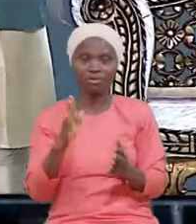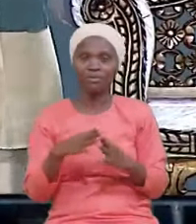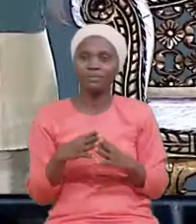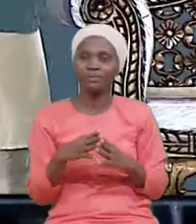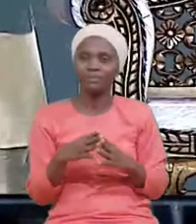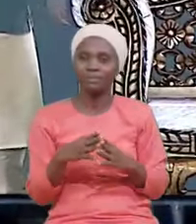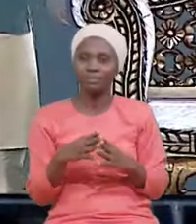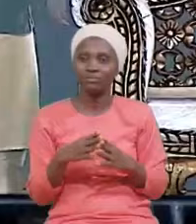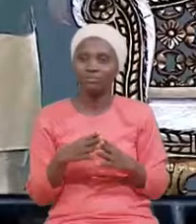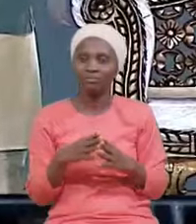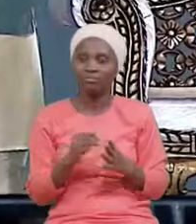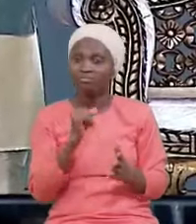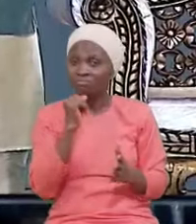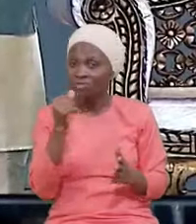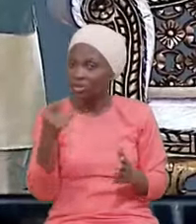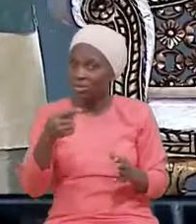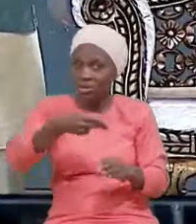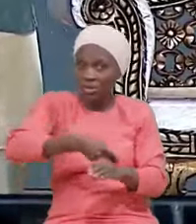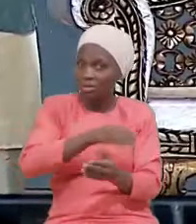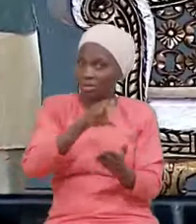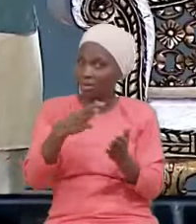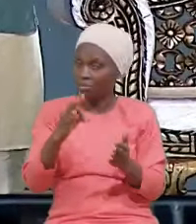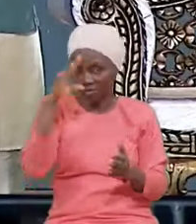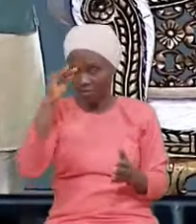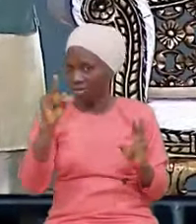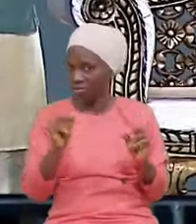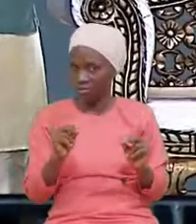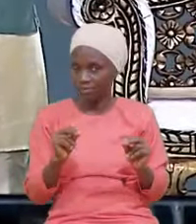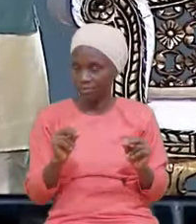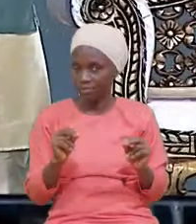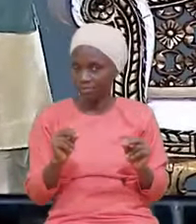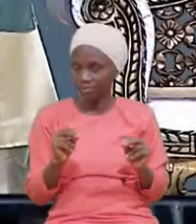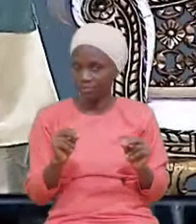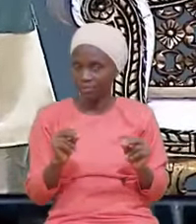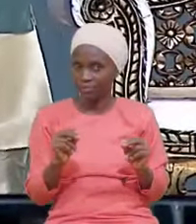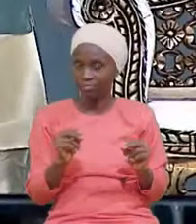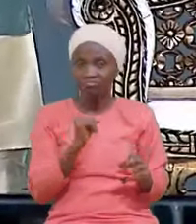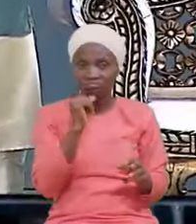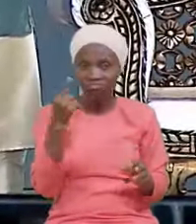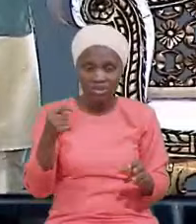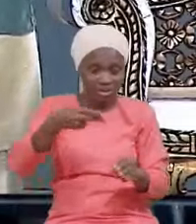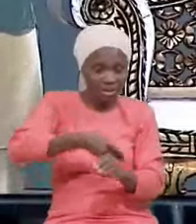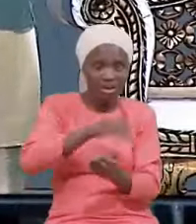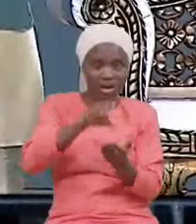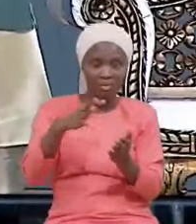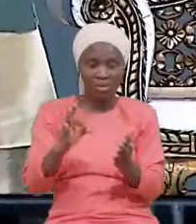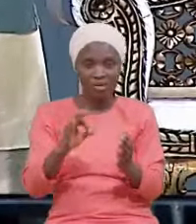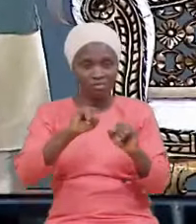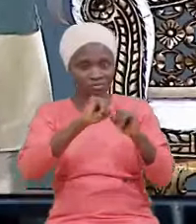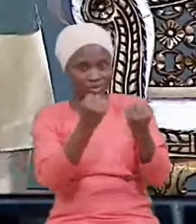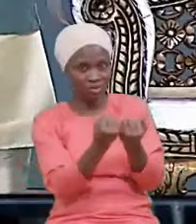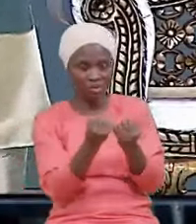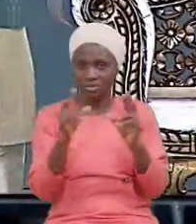గొర్రెపిల్ల. Not the lamb of man. ఇది మానవ గొర్రెపిల్ల కాదు. Not the lamb of society.